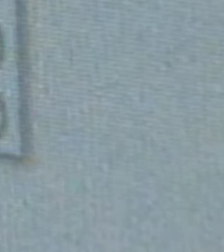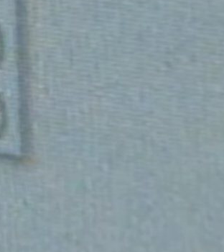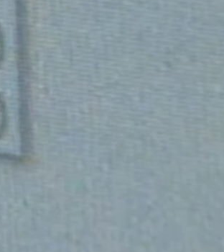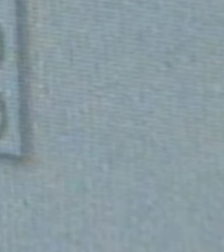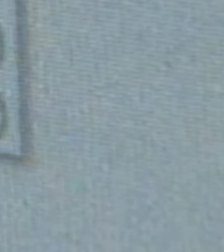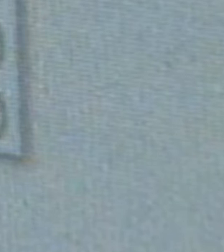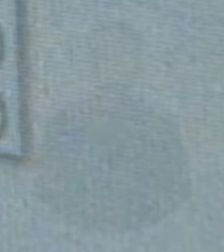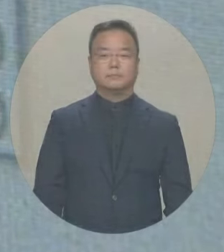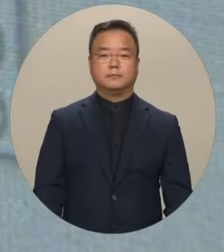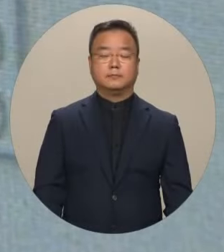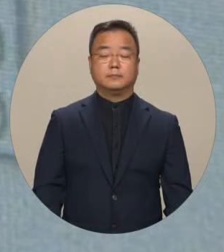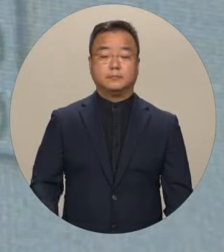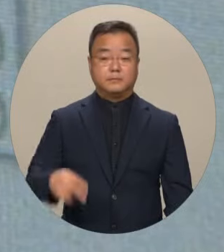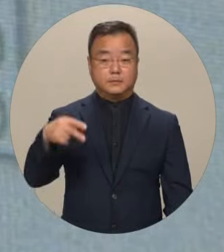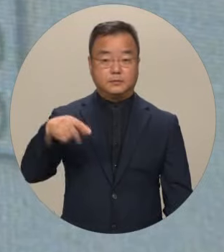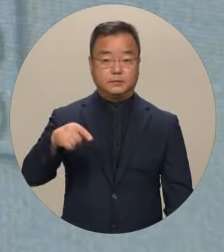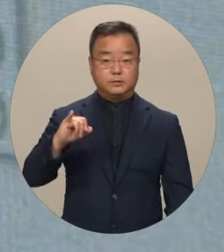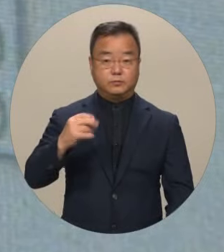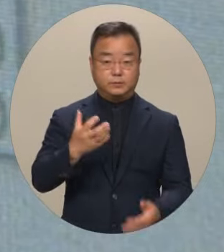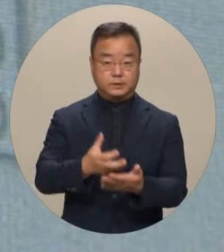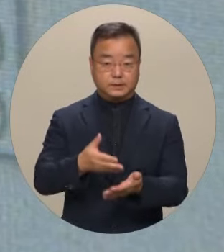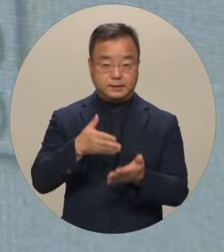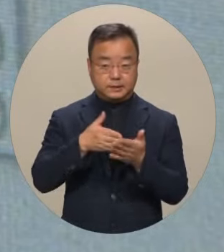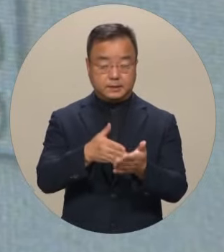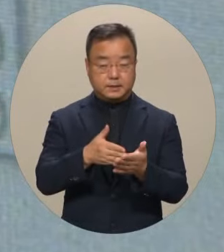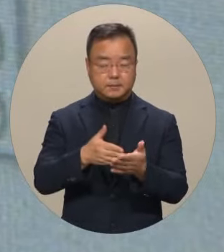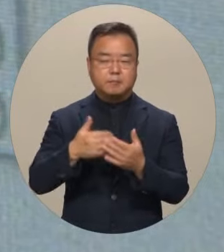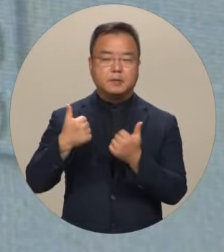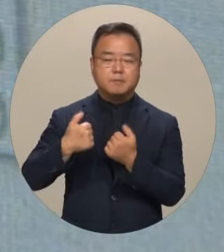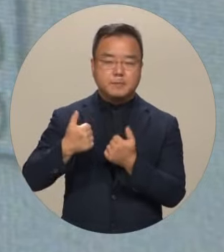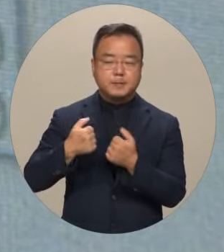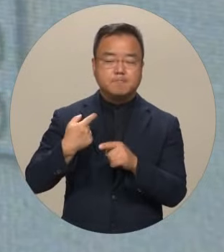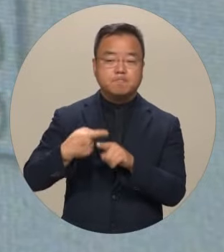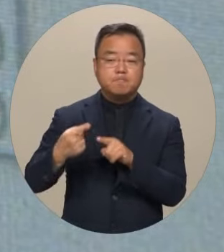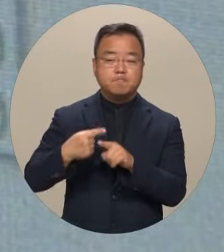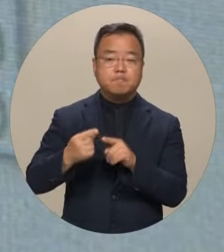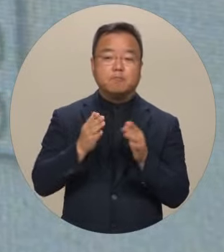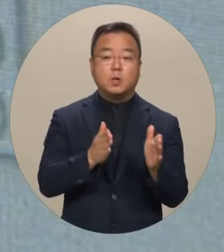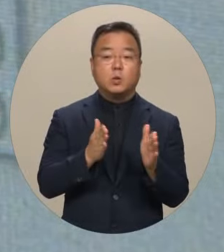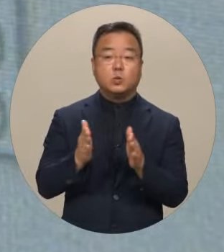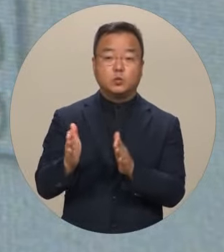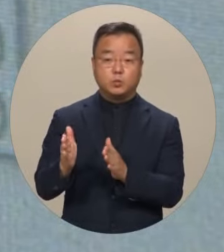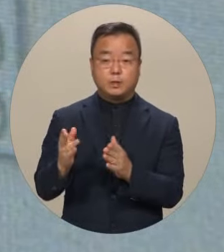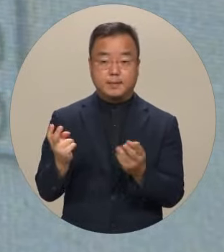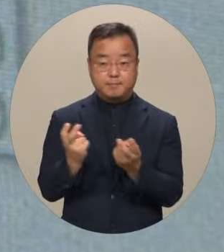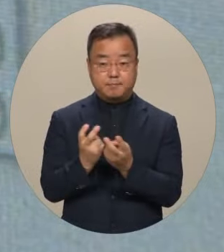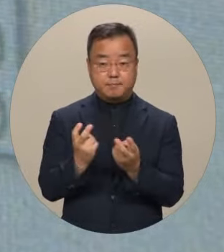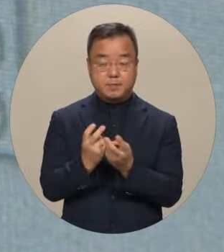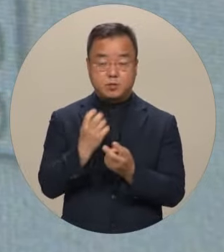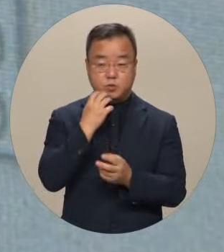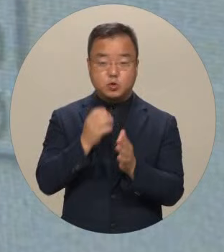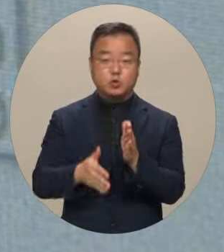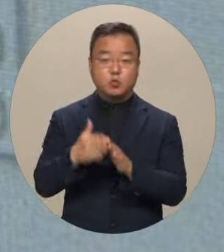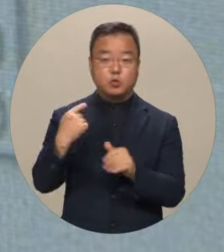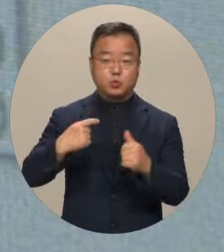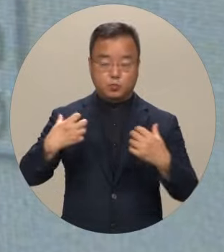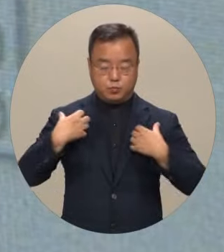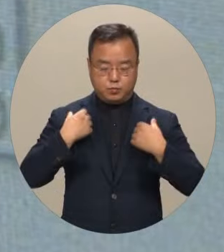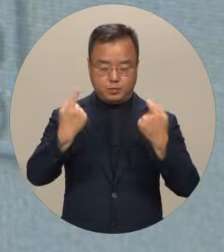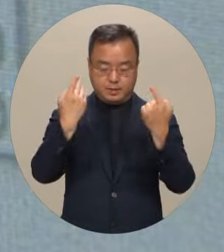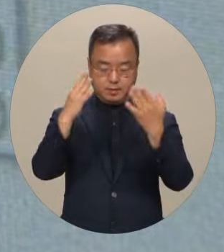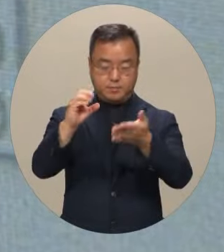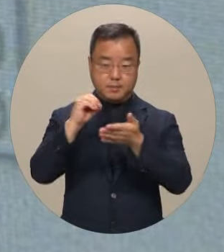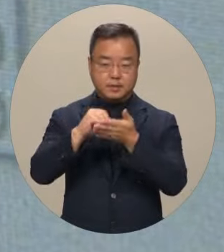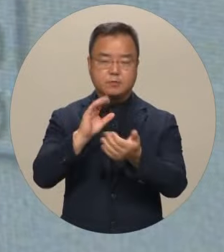오겠습니다네 수시전형 면접 평가를 똑똑하게 준비하는 법 서울시 교육청 대학 진학지도 지원단 소속